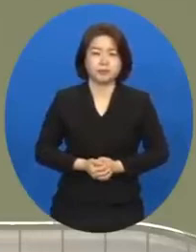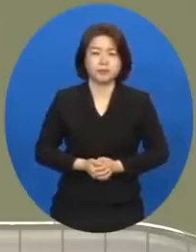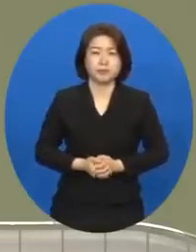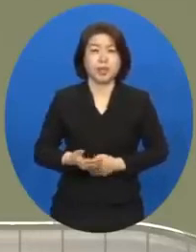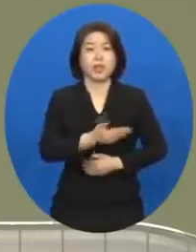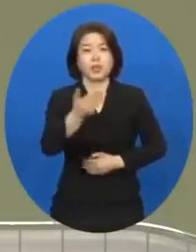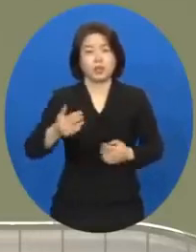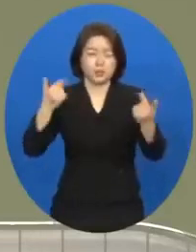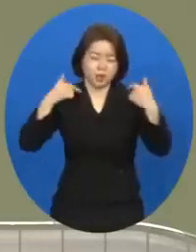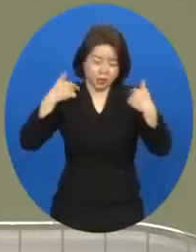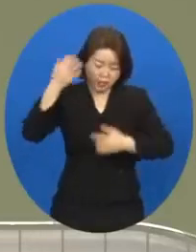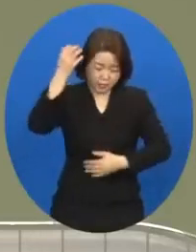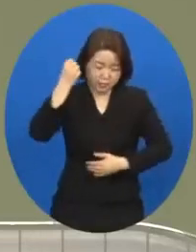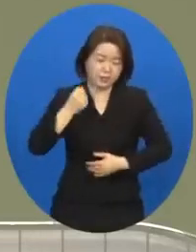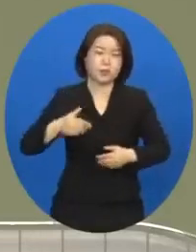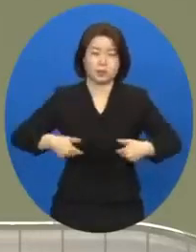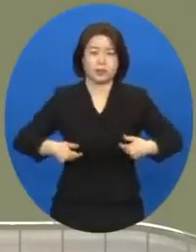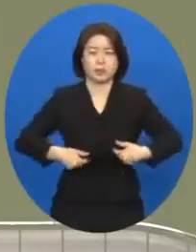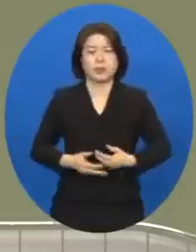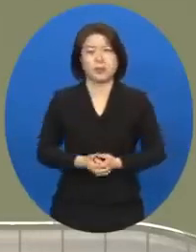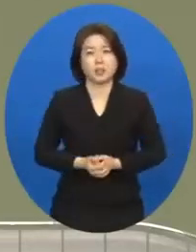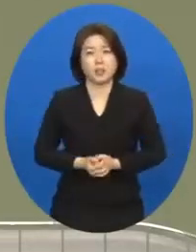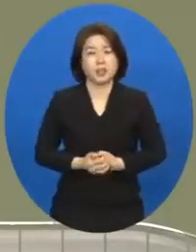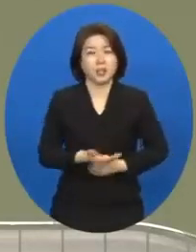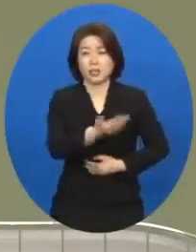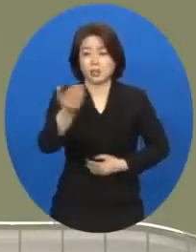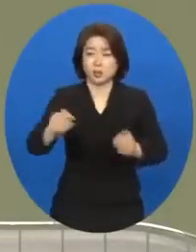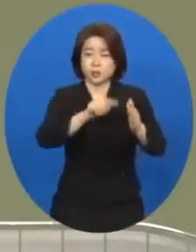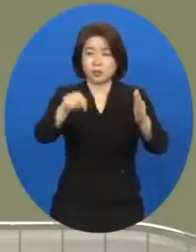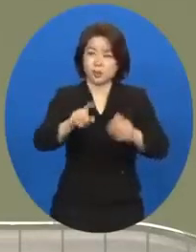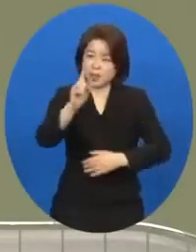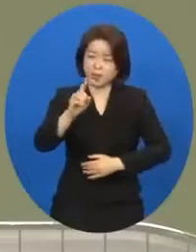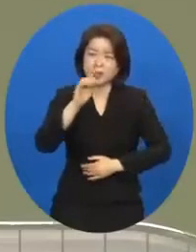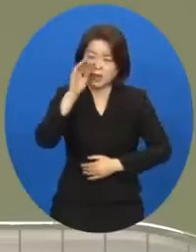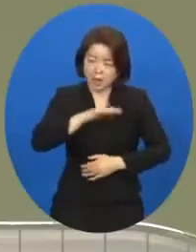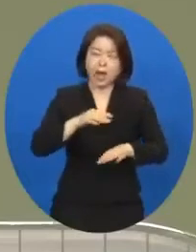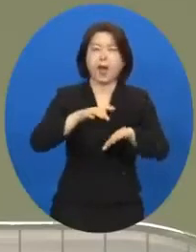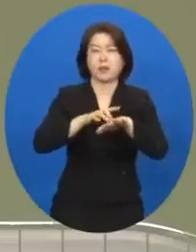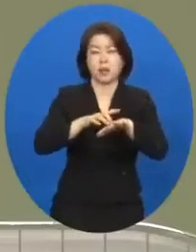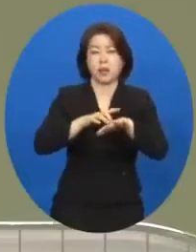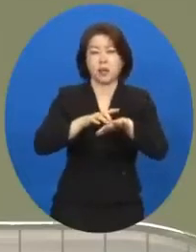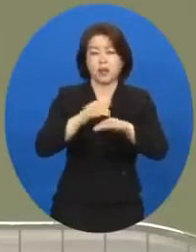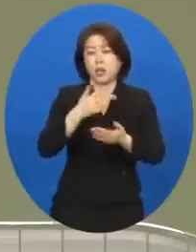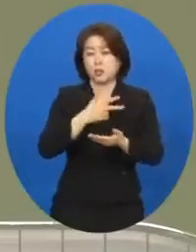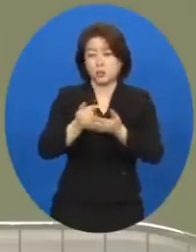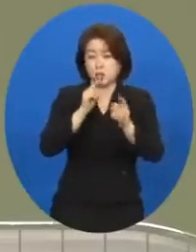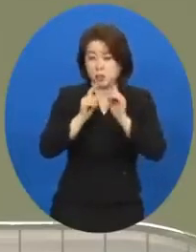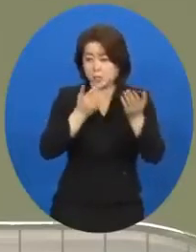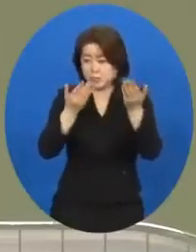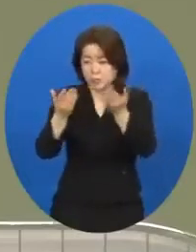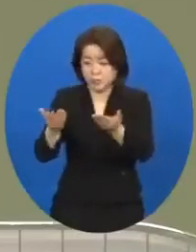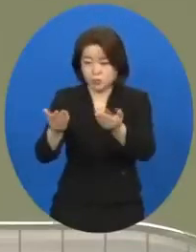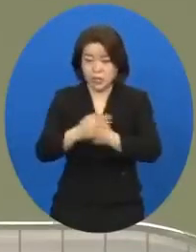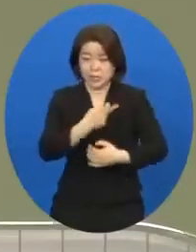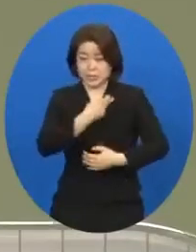여러분 항상 기억해야 합니다. 너희 가운데 하나는 악마다. 주님께서 그렇게 말씀하셨다. 제자들을